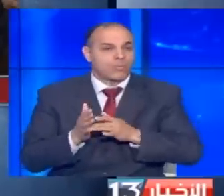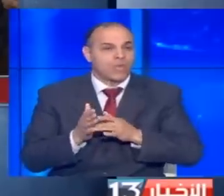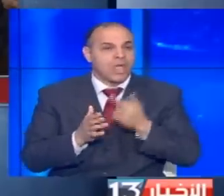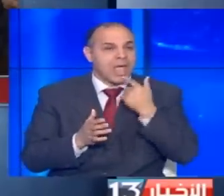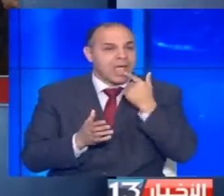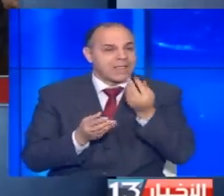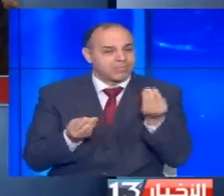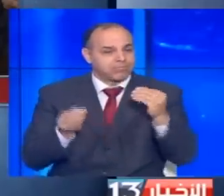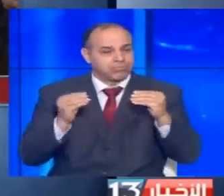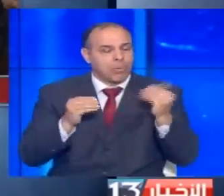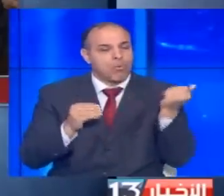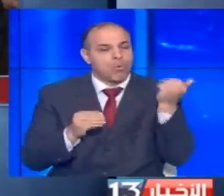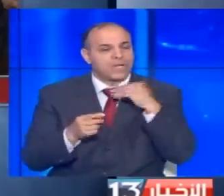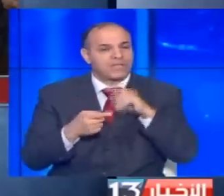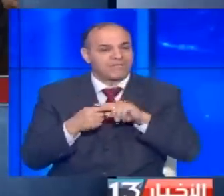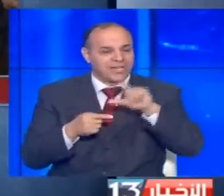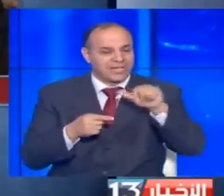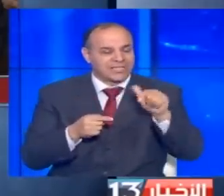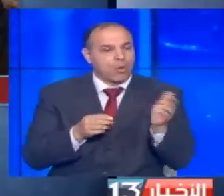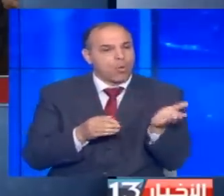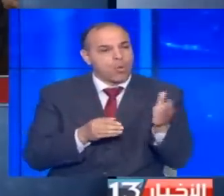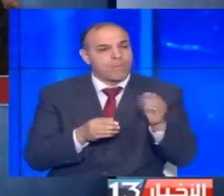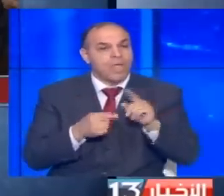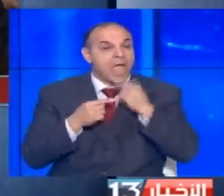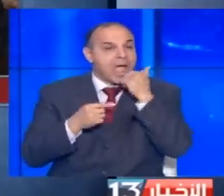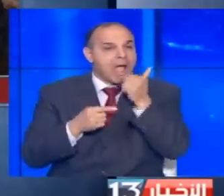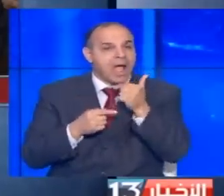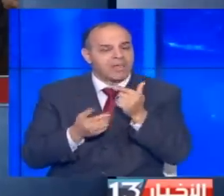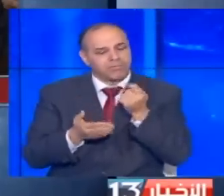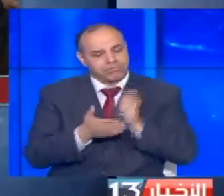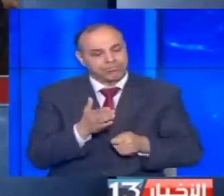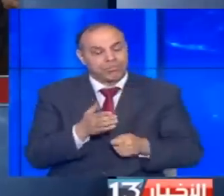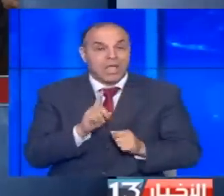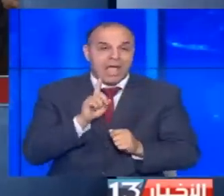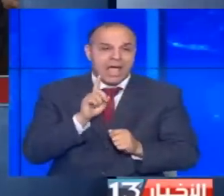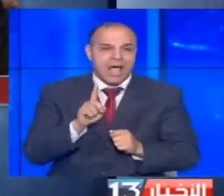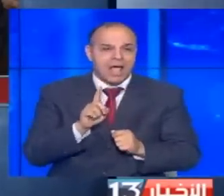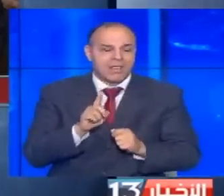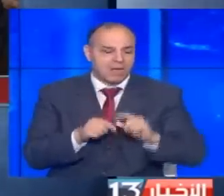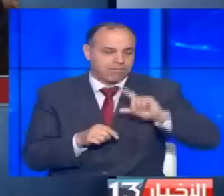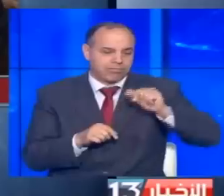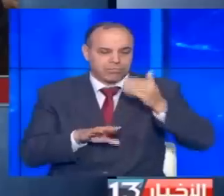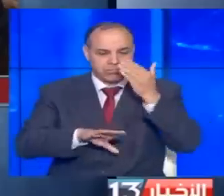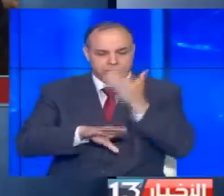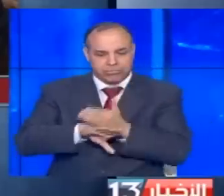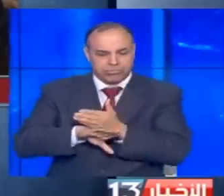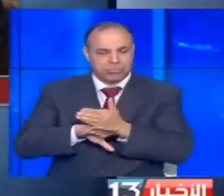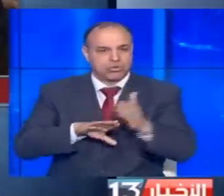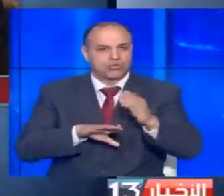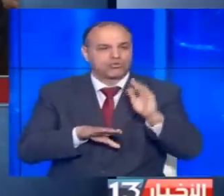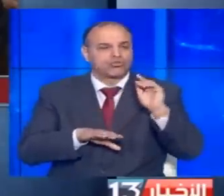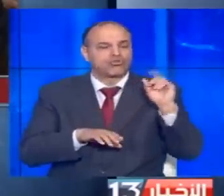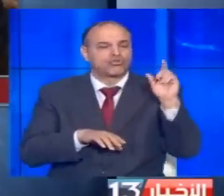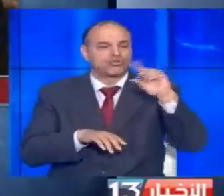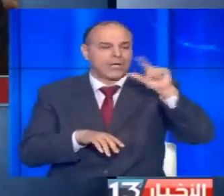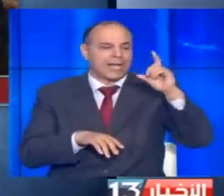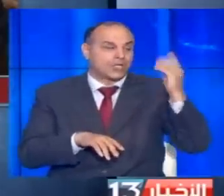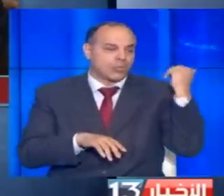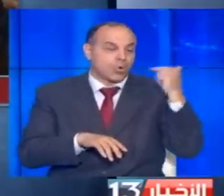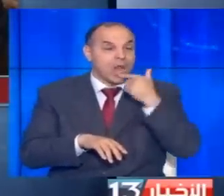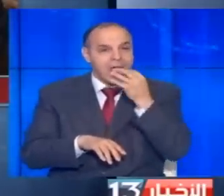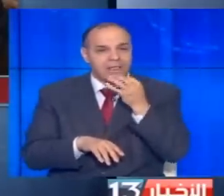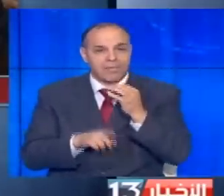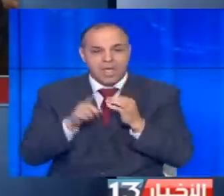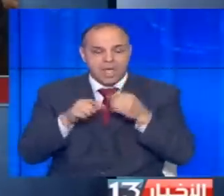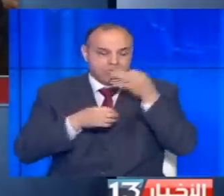زياده مباشره في الاجل الخام وفي الاعتماد الضريبي على ان تصرف على قسطين ابتداءا من شهر ديسمبر الماضي كما